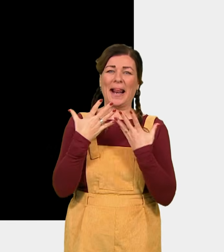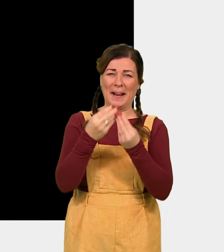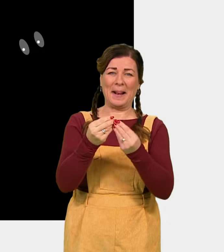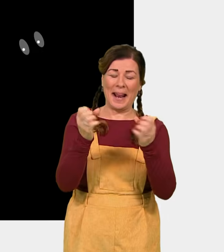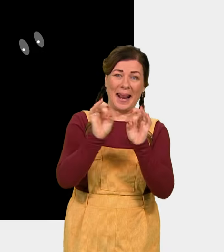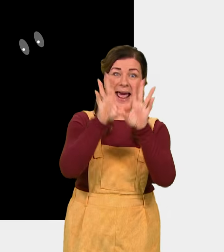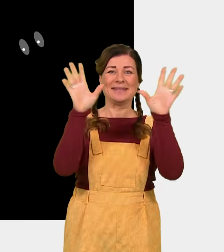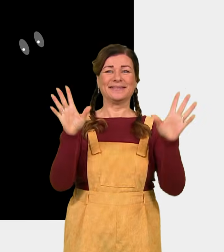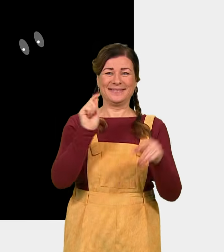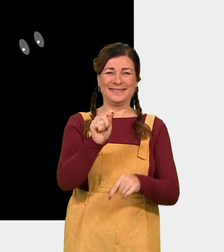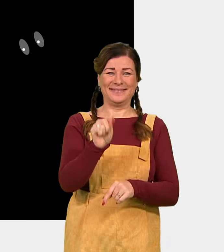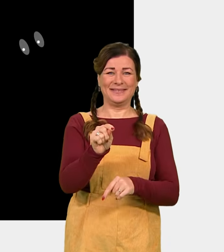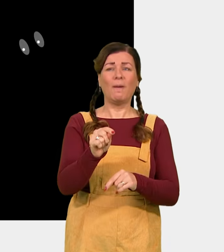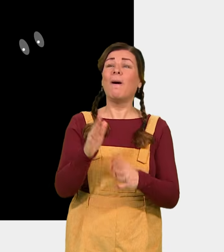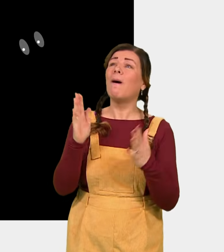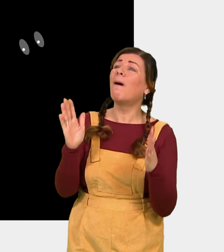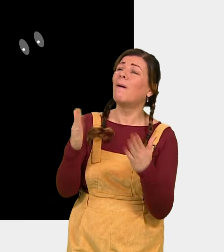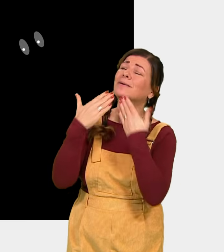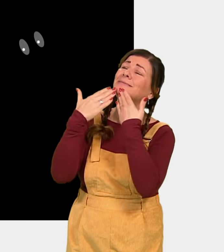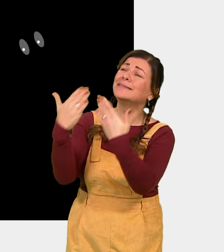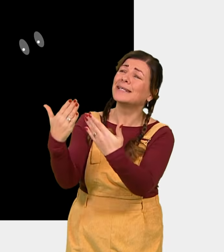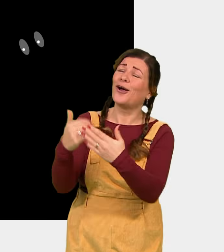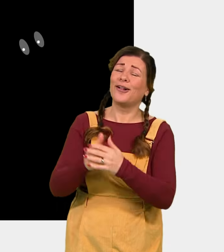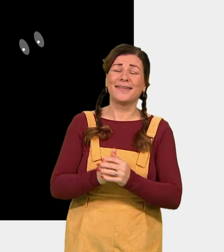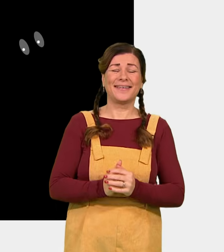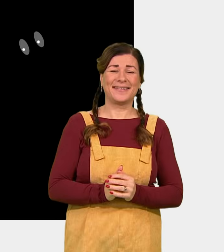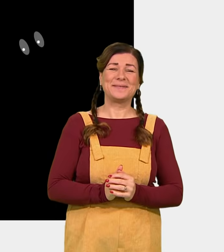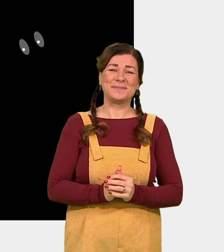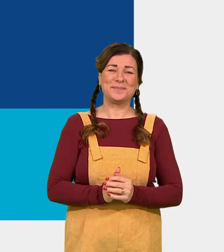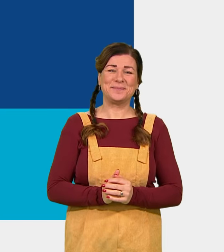ni. Diolch, Jangle, atebodd y criw.